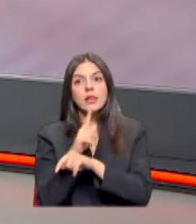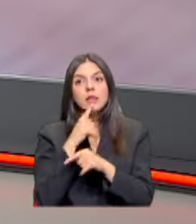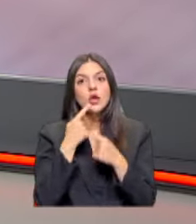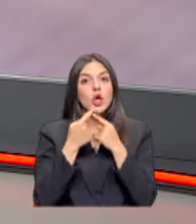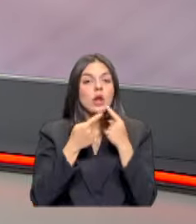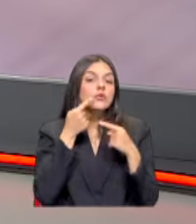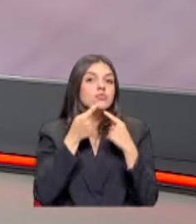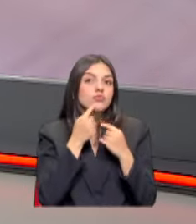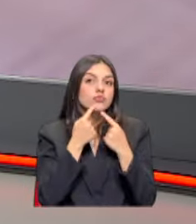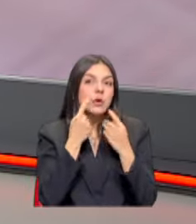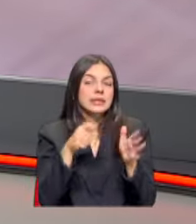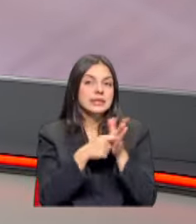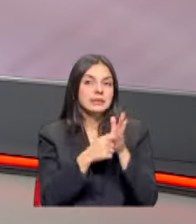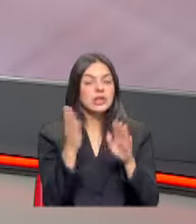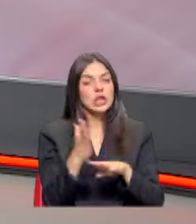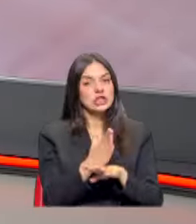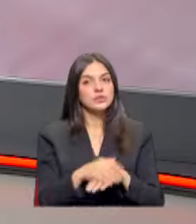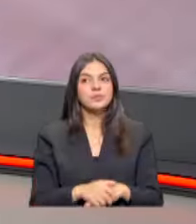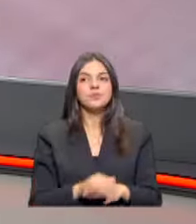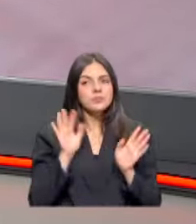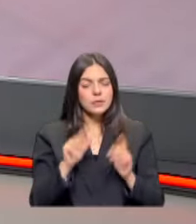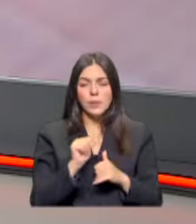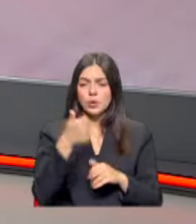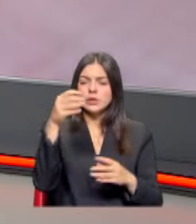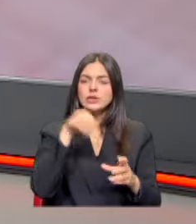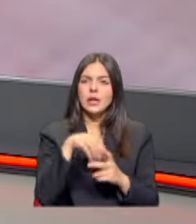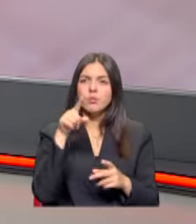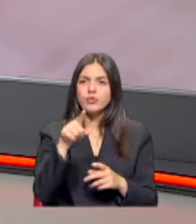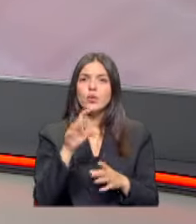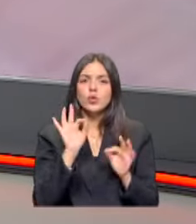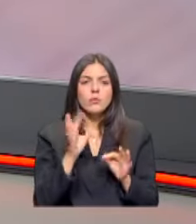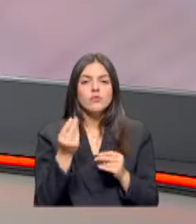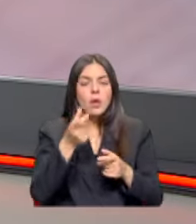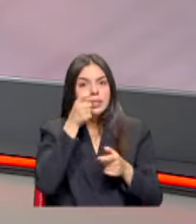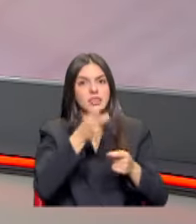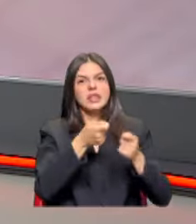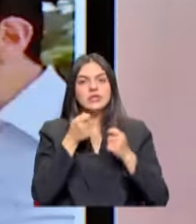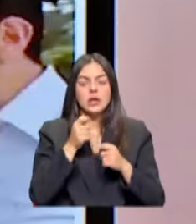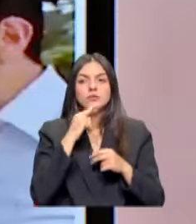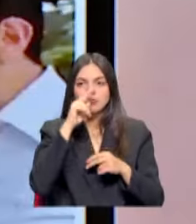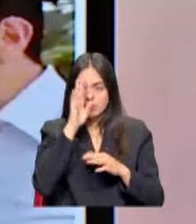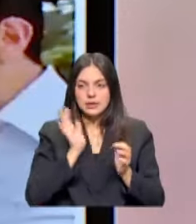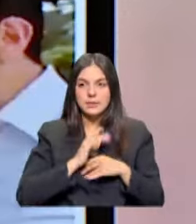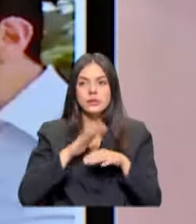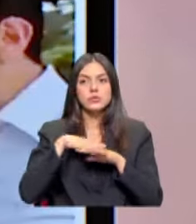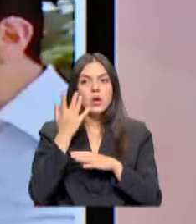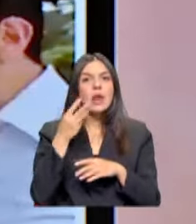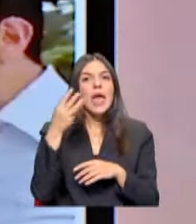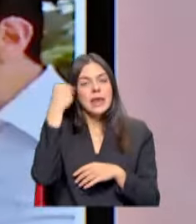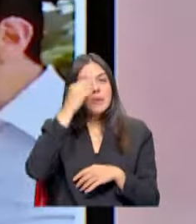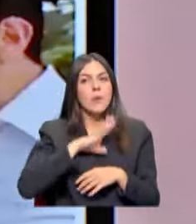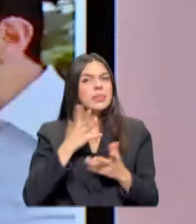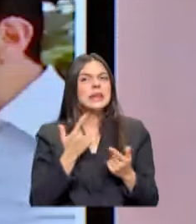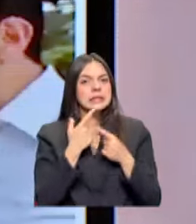sözlü olarak ismini geçirdi. Tabii gün içerisinde bu durum çok tepki çekti. Cuma namazı çıkışında bakın Ekrem İmamoğlu nasıl